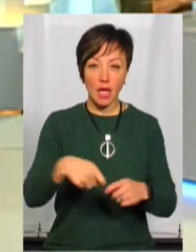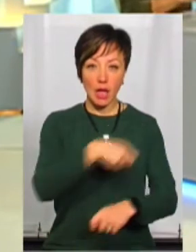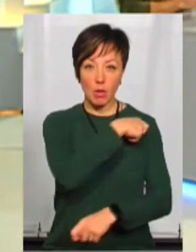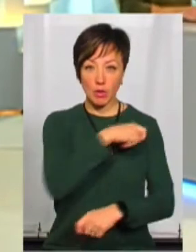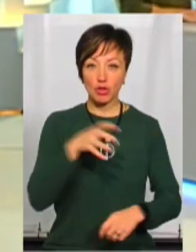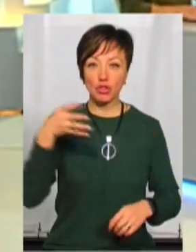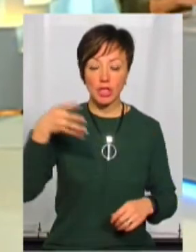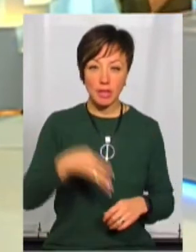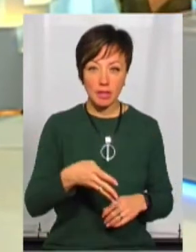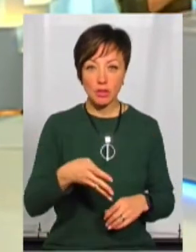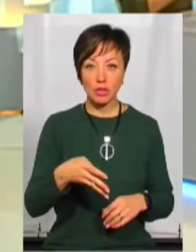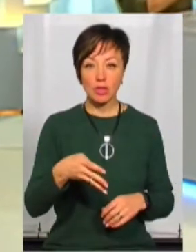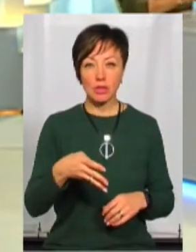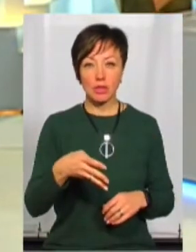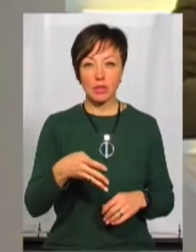проживає